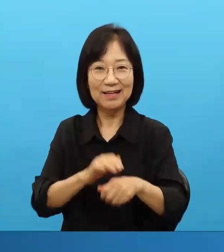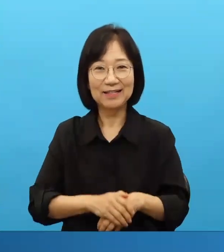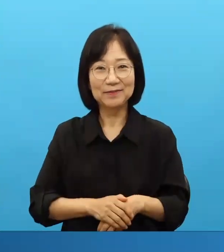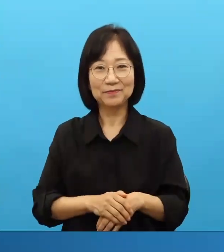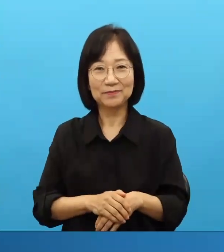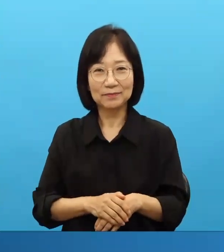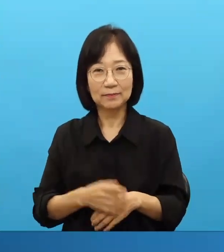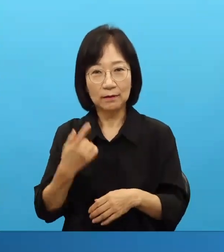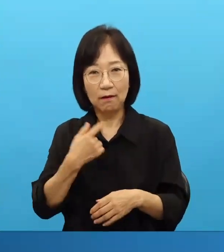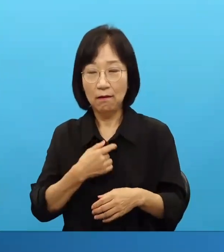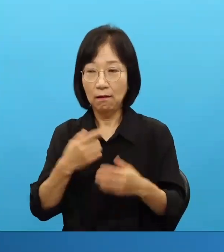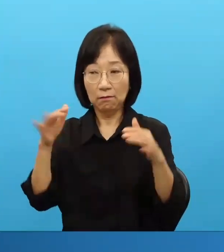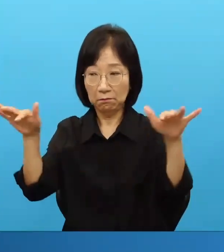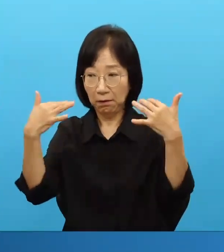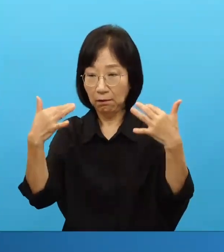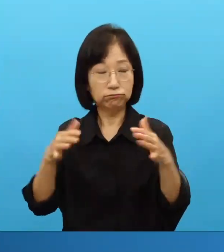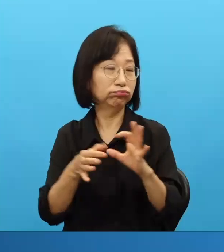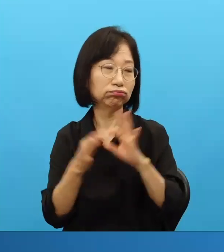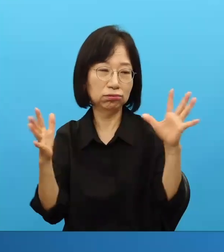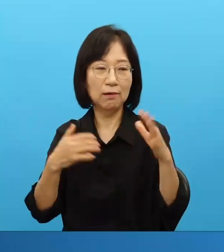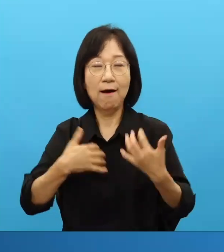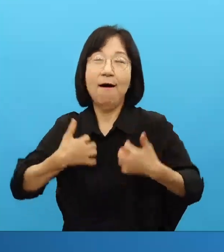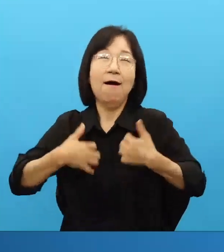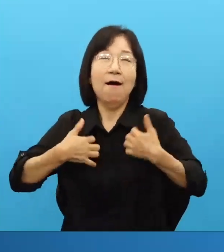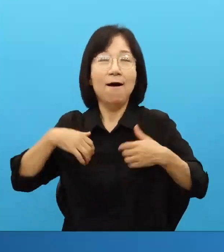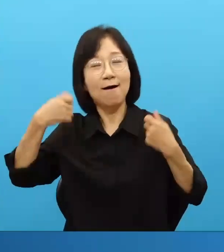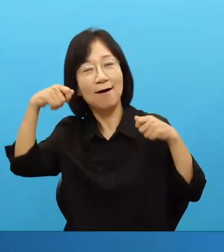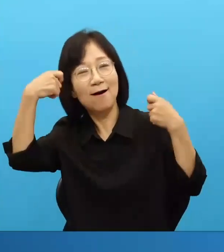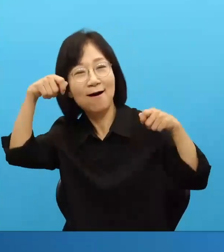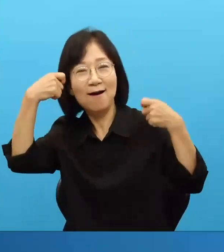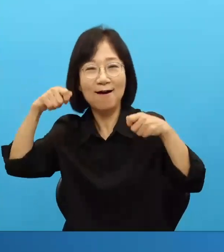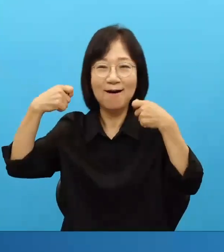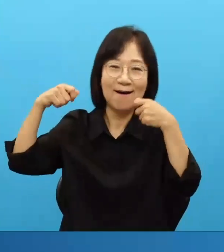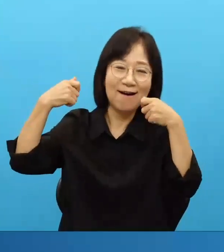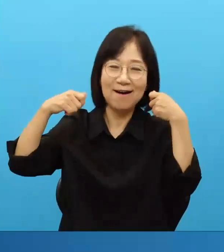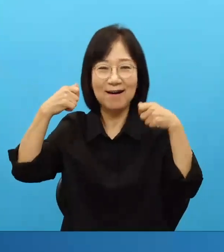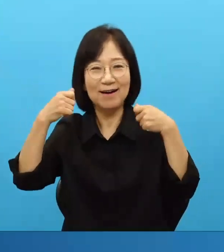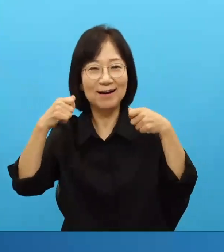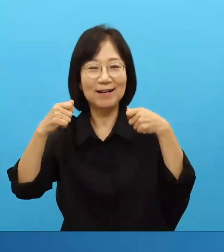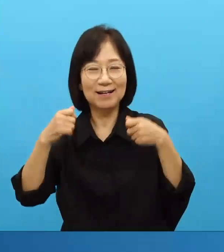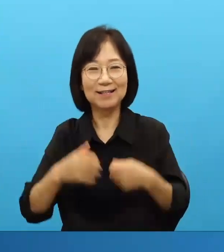남들 시선에 상관없이 나 혼자 누리는 렘넌트.